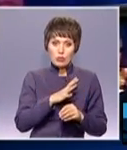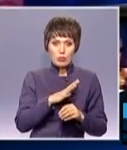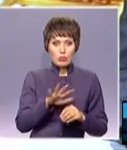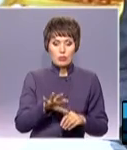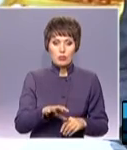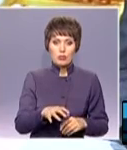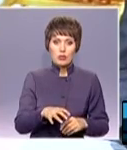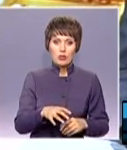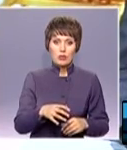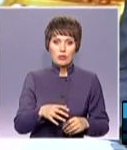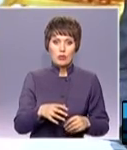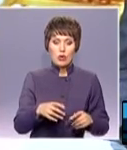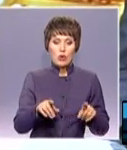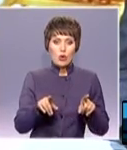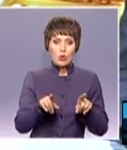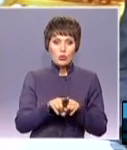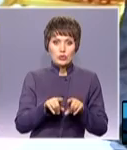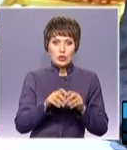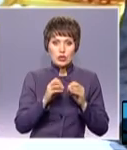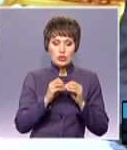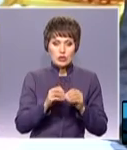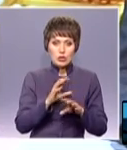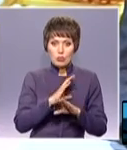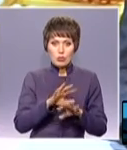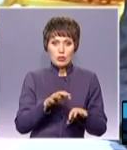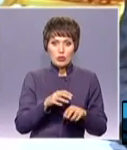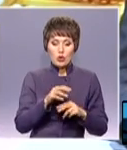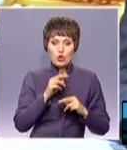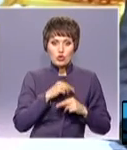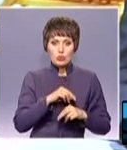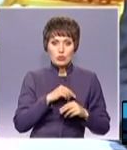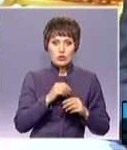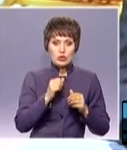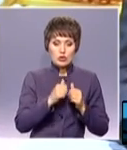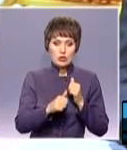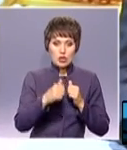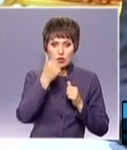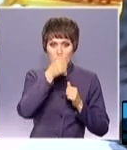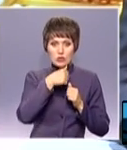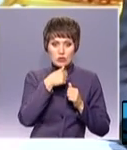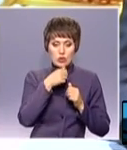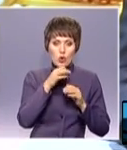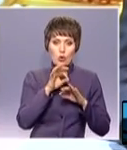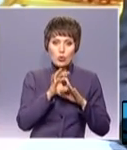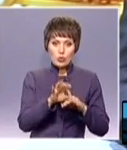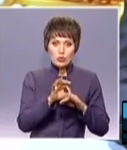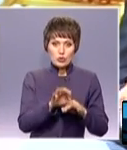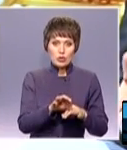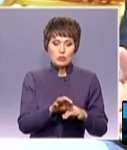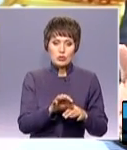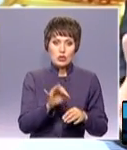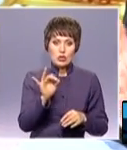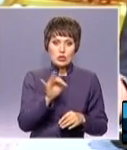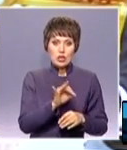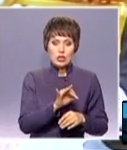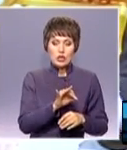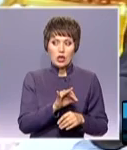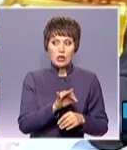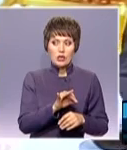шығар. Ондай жиі болмайды. Қазір ол жұмыста жылдан бір жыл біз өткіземіз.